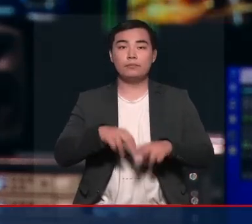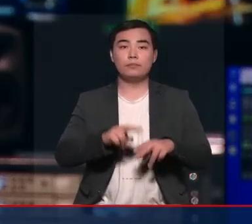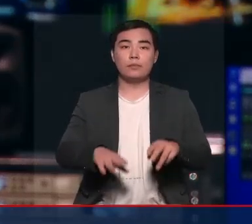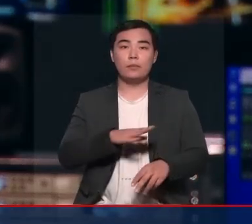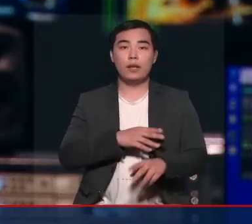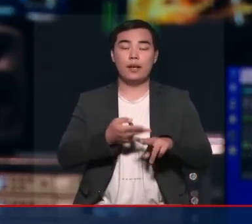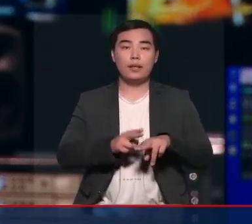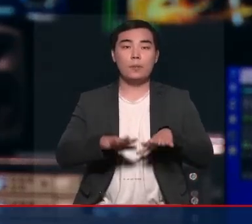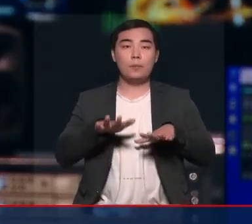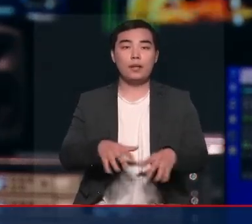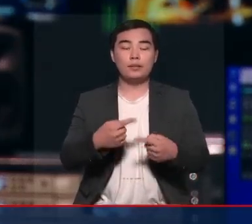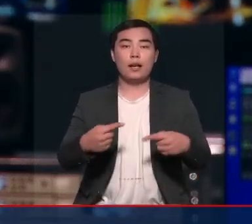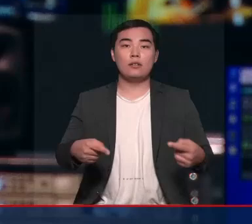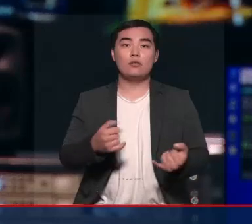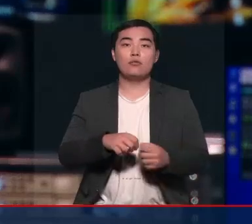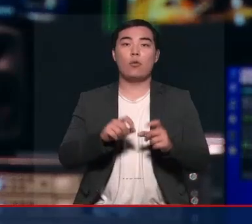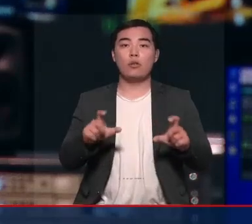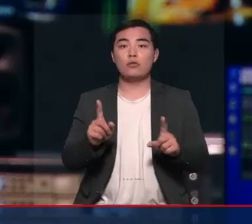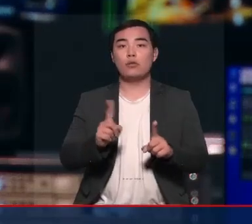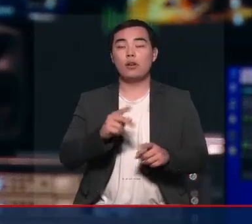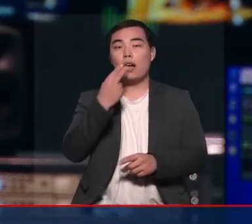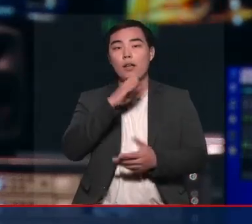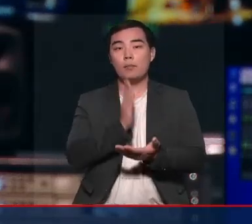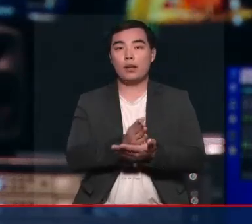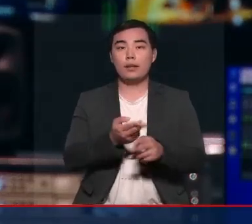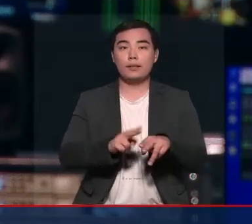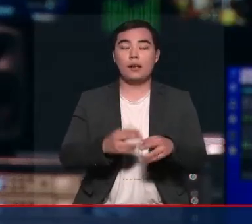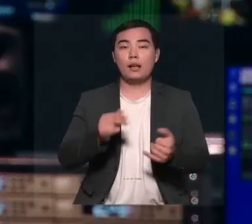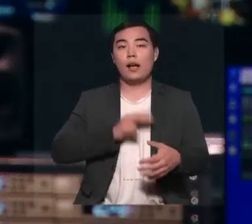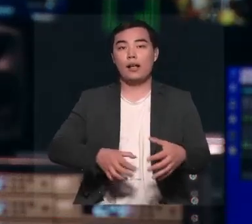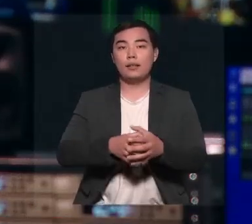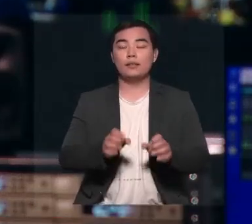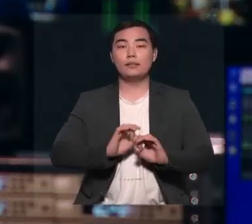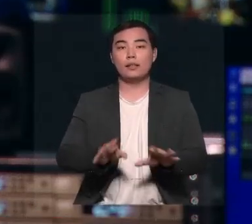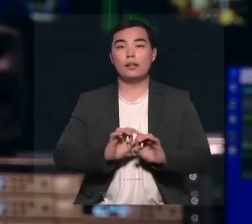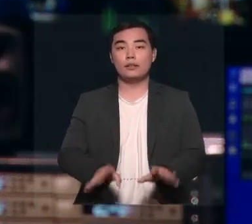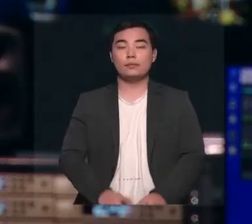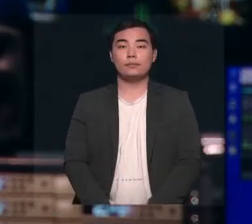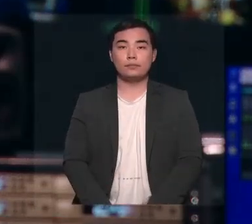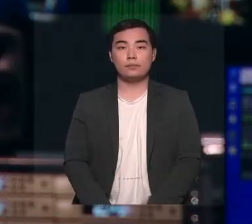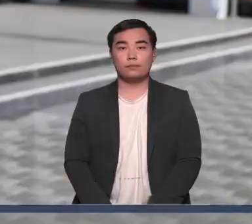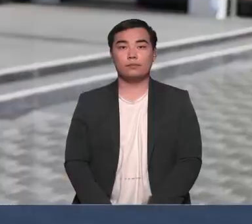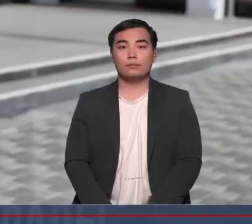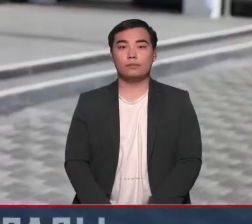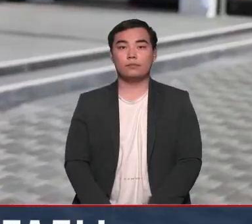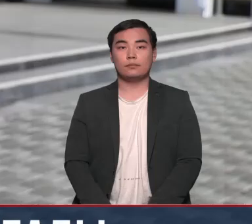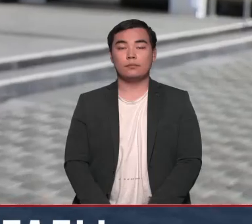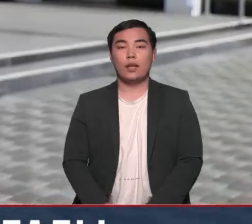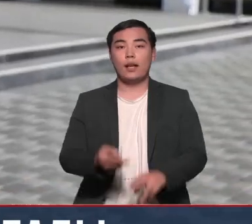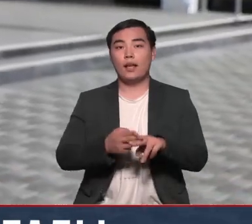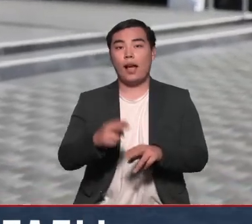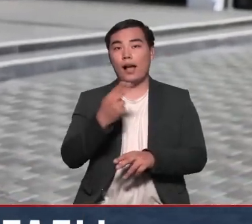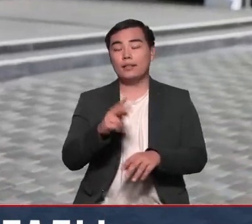Бұл білім ошақтары өзге мектептерден несімен ерекше? Ол туралы әріптесім Асылбек Тойбек айтады. Бұл